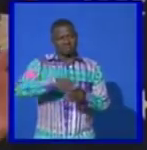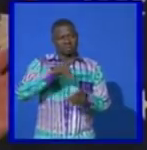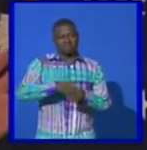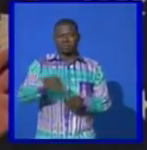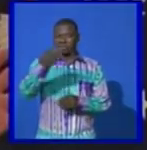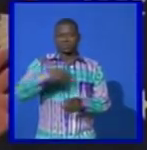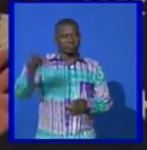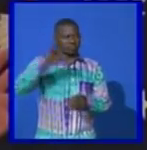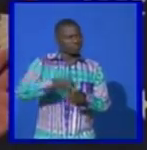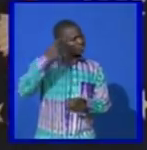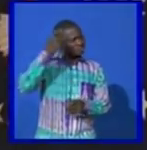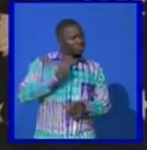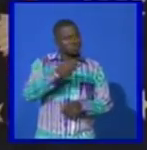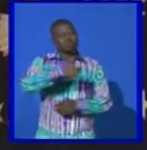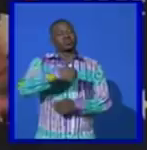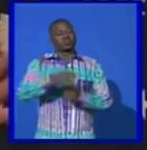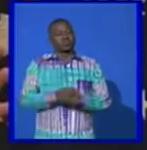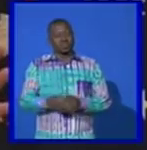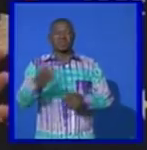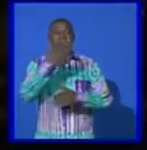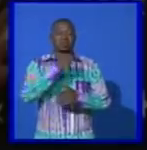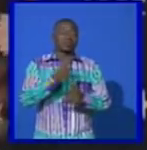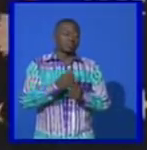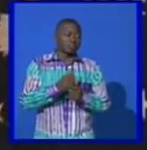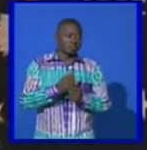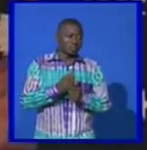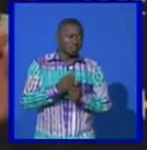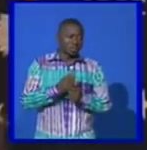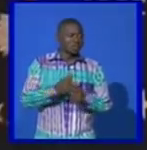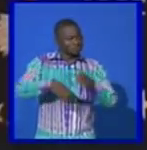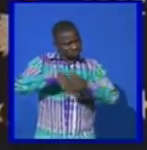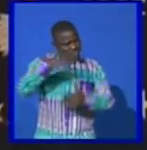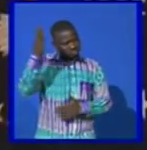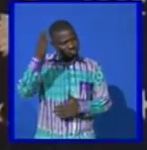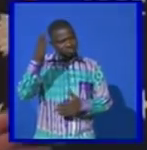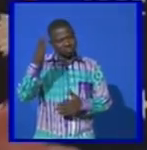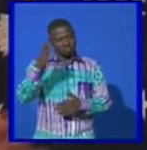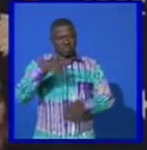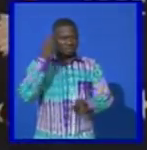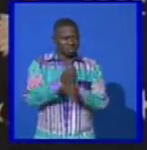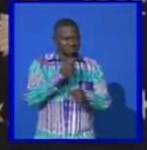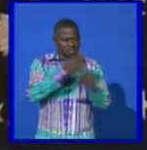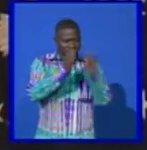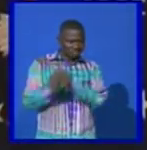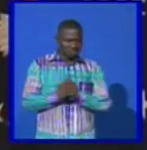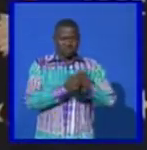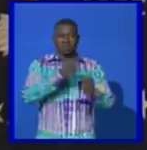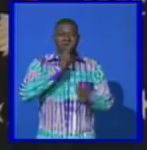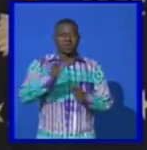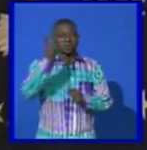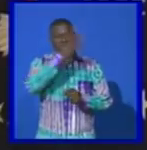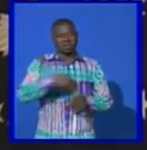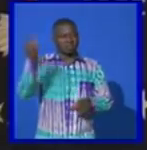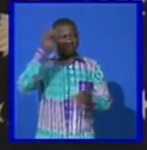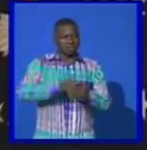un shutdown démocrate, appelez ça comme vous voulez. Mais sortons-en. Travaillons ensemble, soyons bipartisans et que cela soit